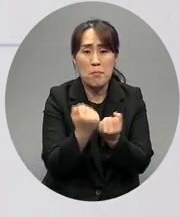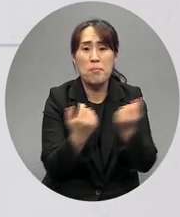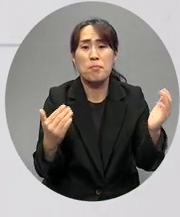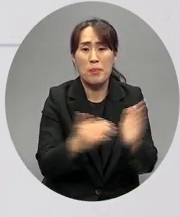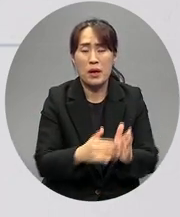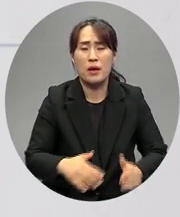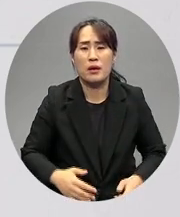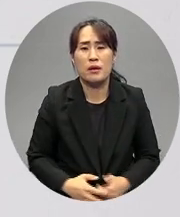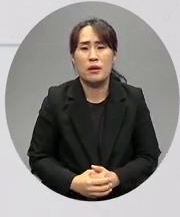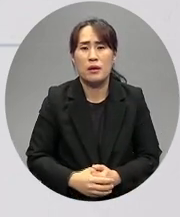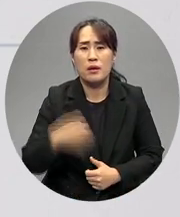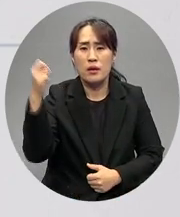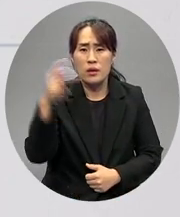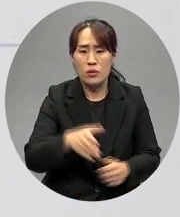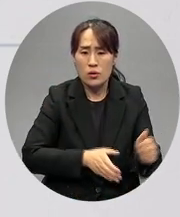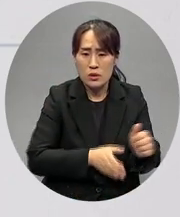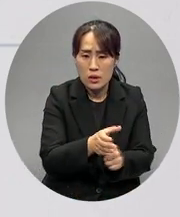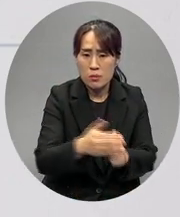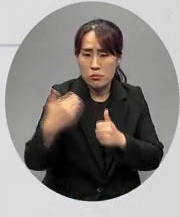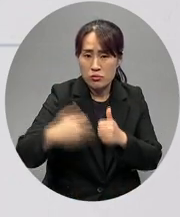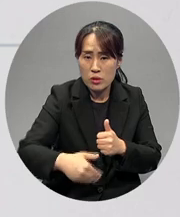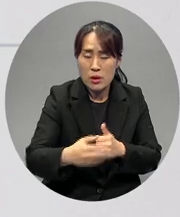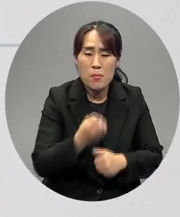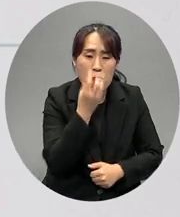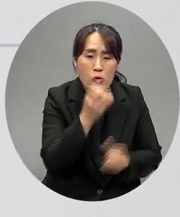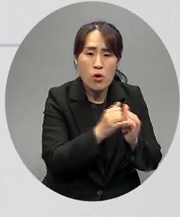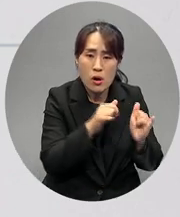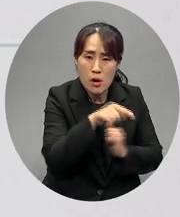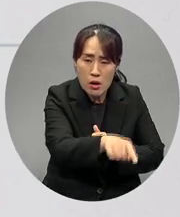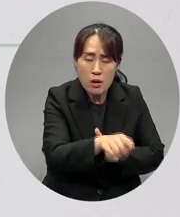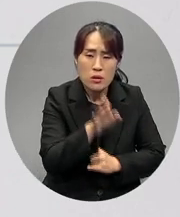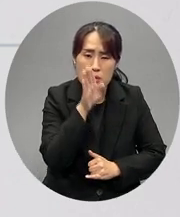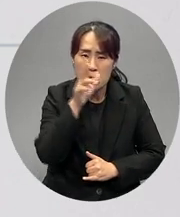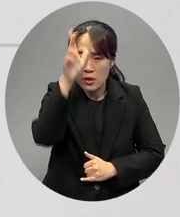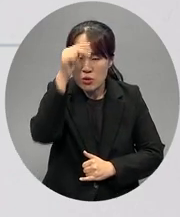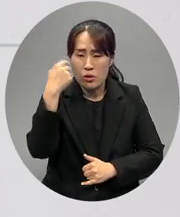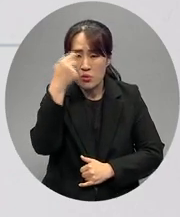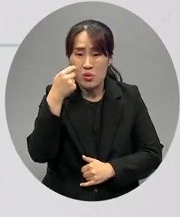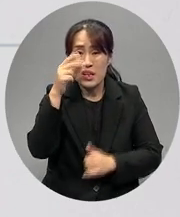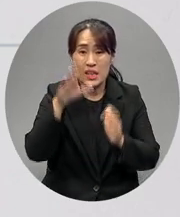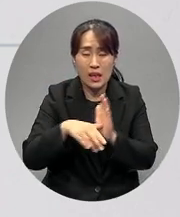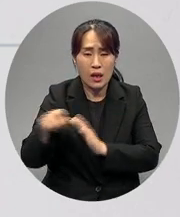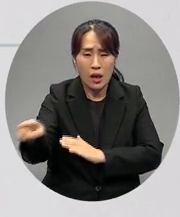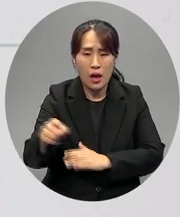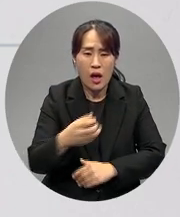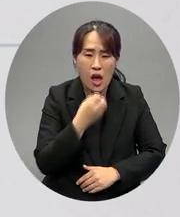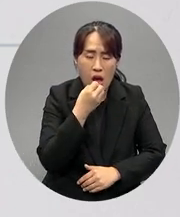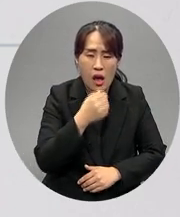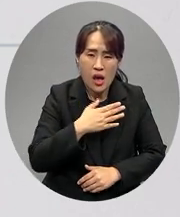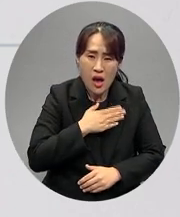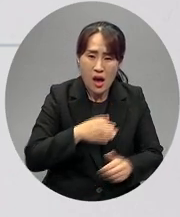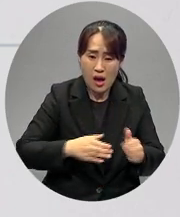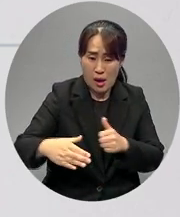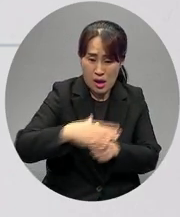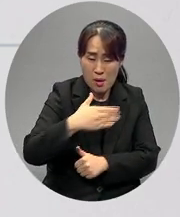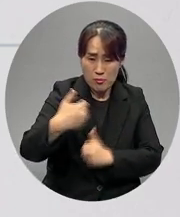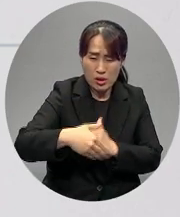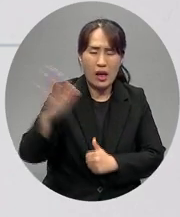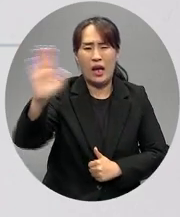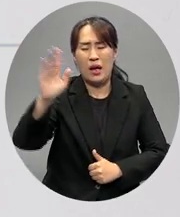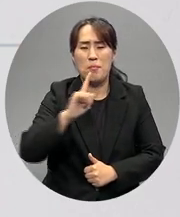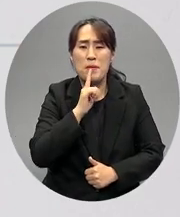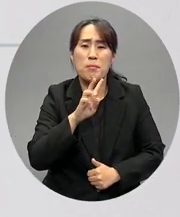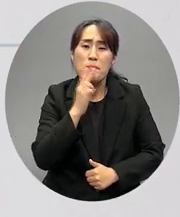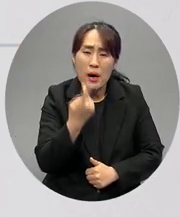밝혔습니다. 또 테러 사주를 받았다고 폭로한 사람이 정작 경찰 조사 과정에서는 사실이 아니었다고 말을 바꿔